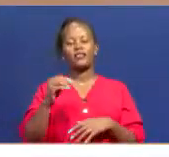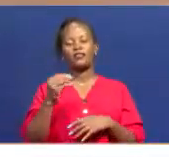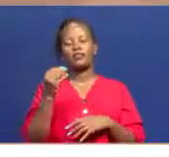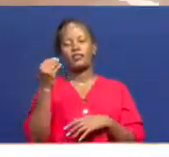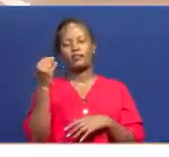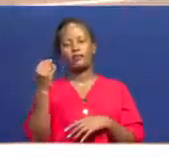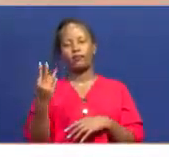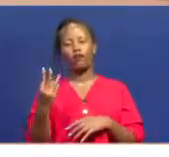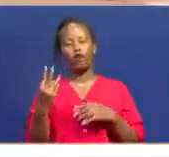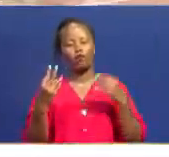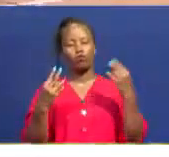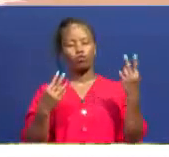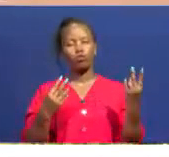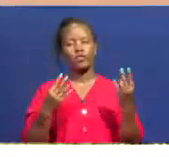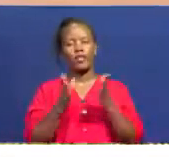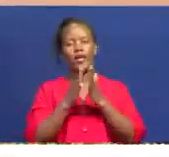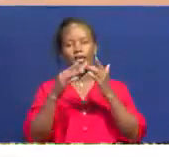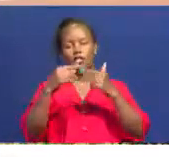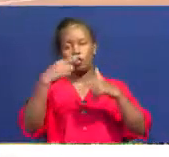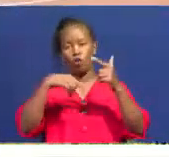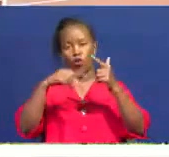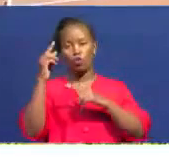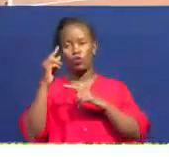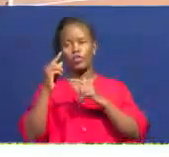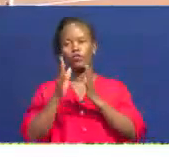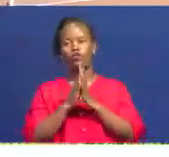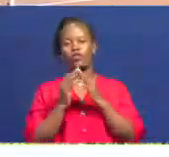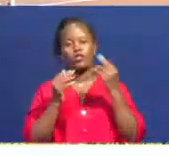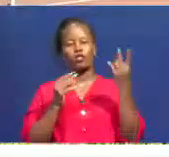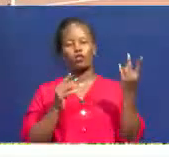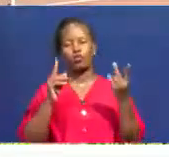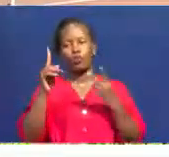na kuibuka na ushindi wa seti 2-1.